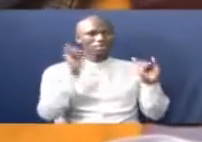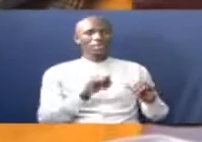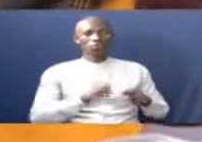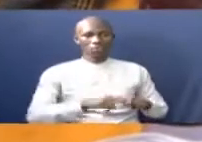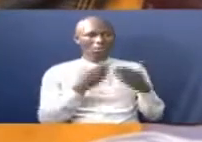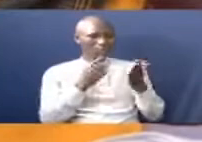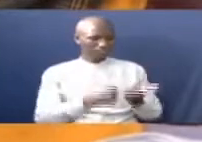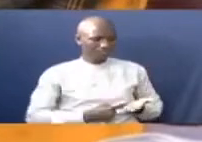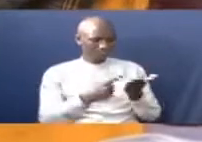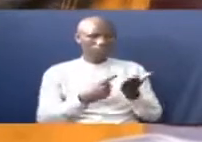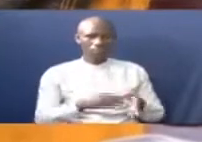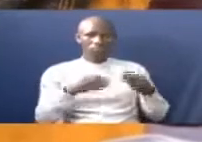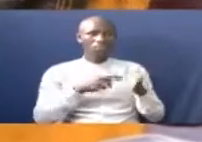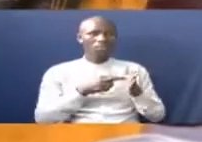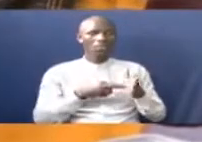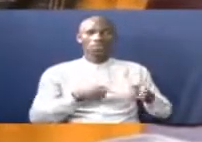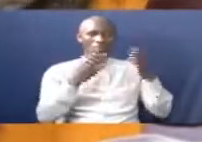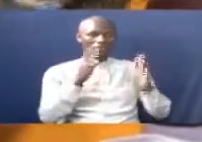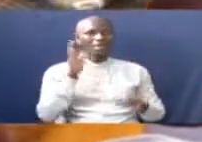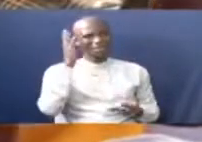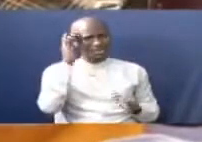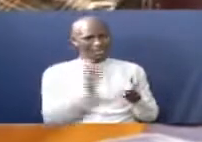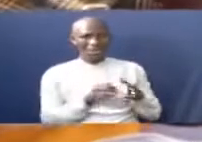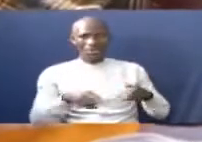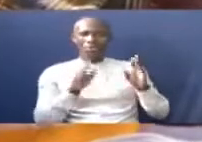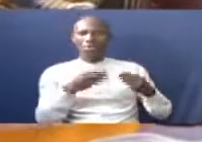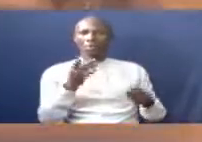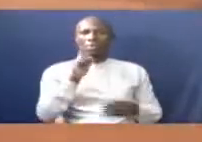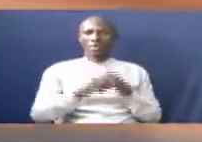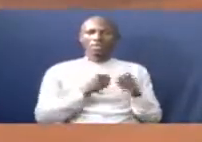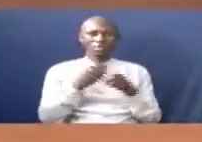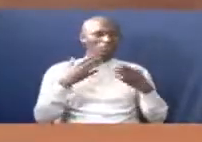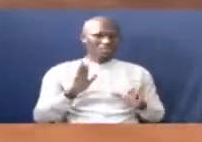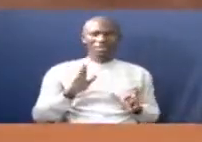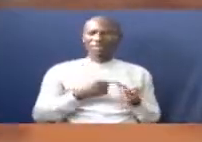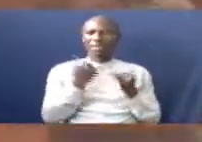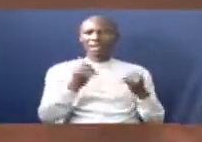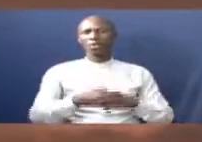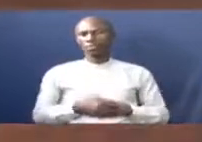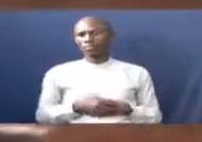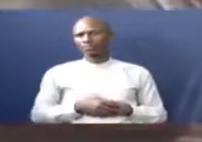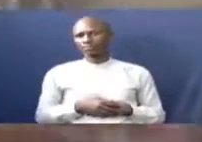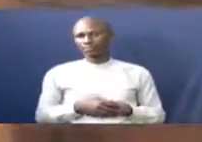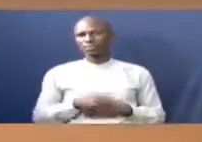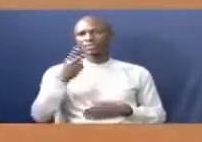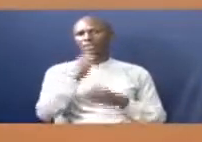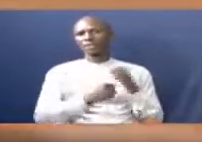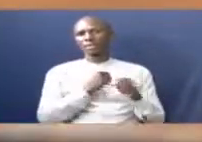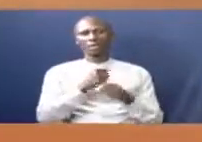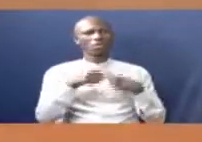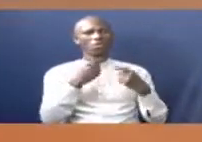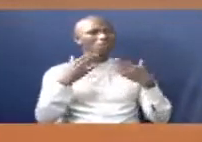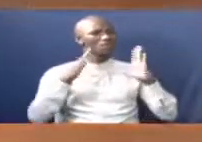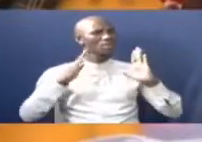ke, amino ne wa palapala. Na tuwa manaka na palapala uwa nenga nitu mwako muthele. Na kupiko yuyu, tukweta mwaka wa keli uende ya